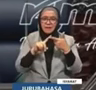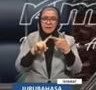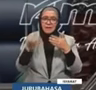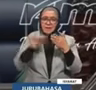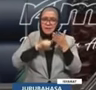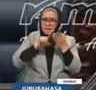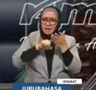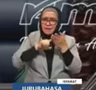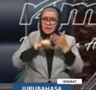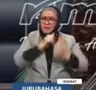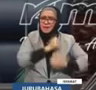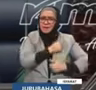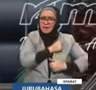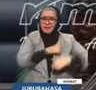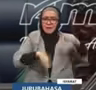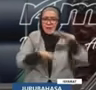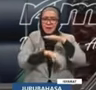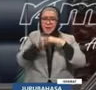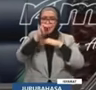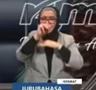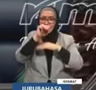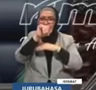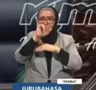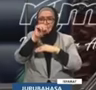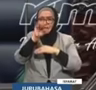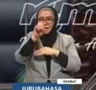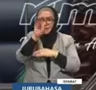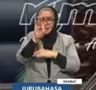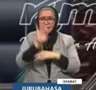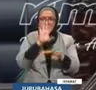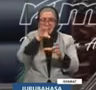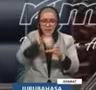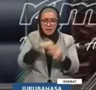di bawah Minda dilibatkan dengan